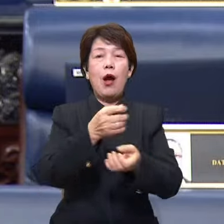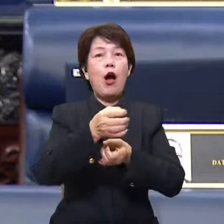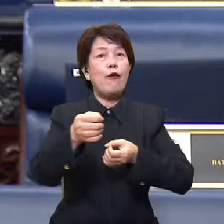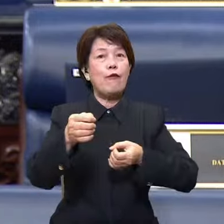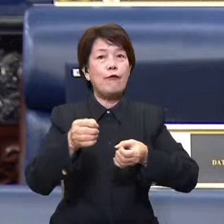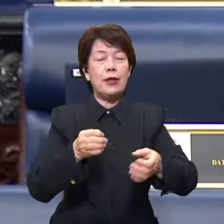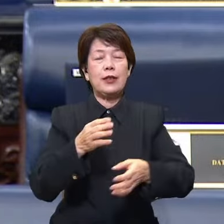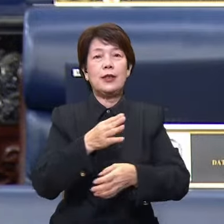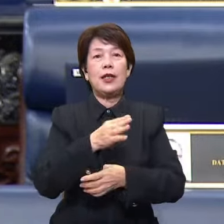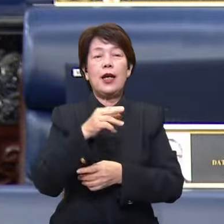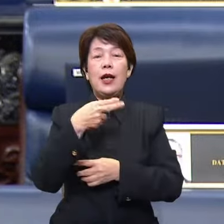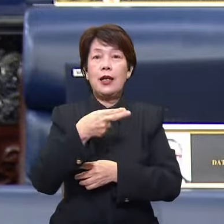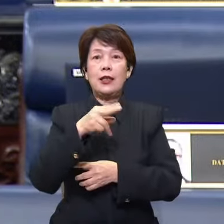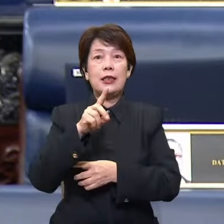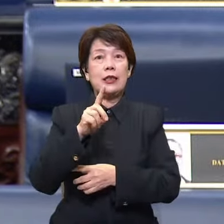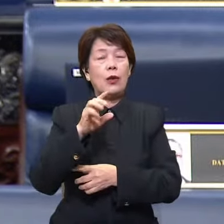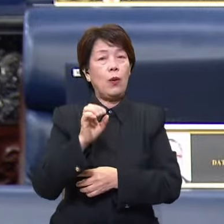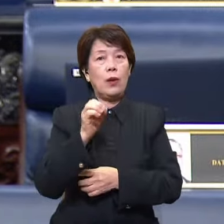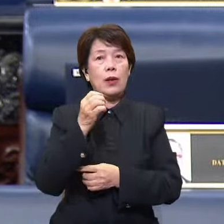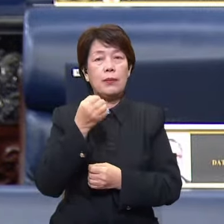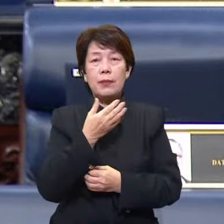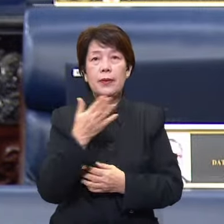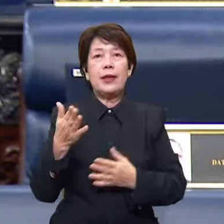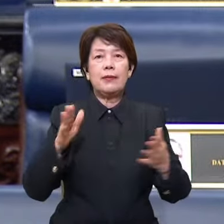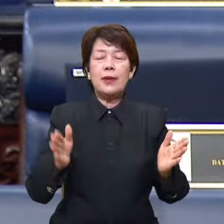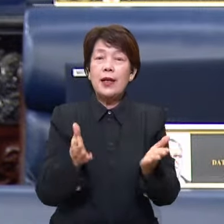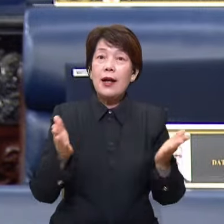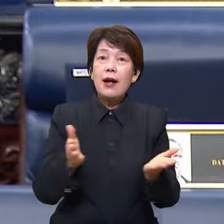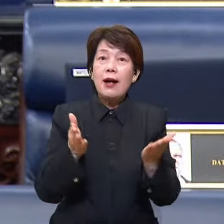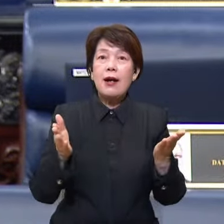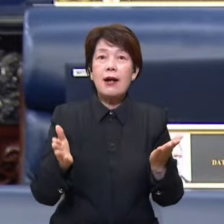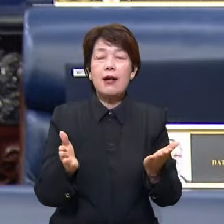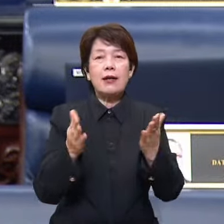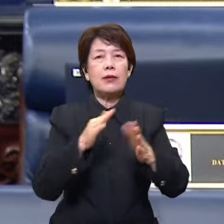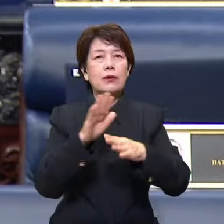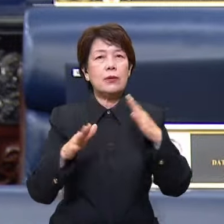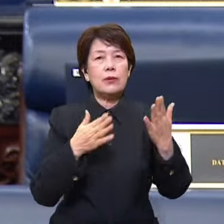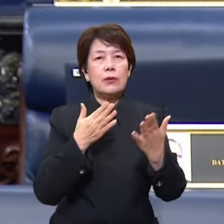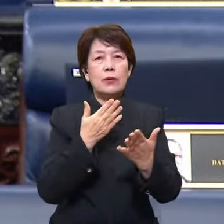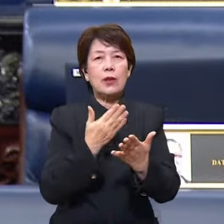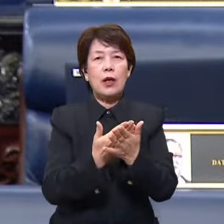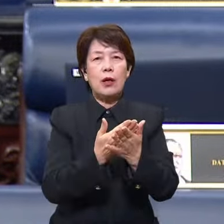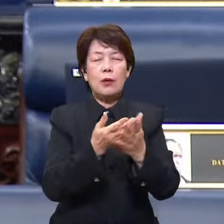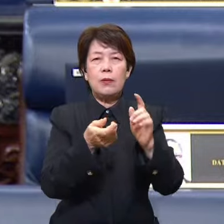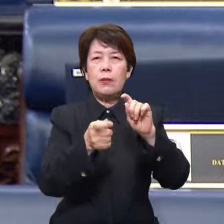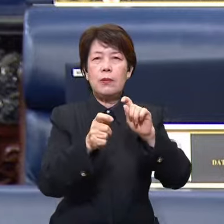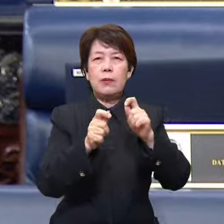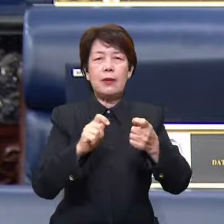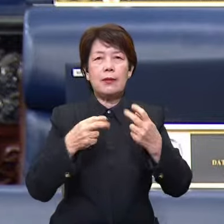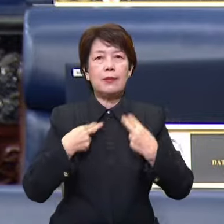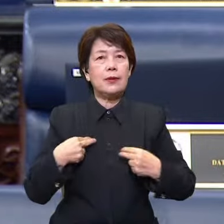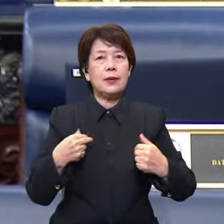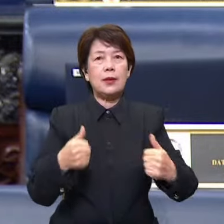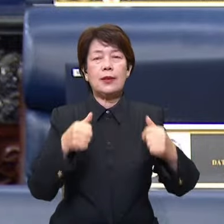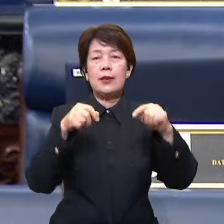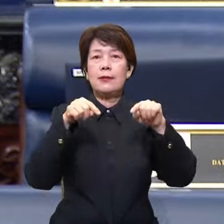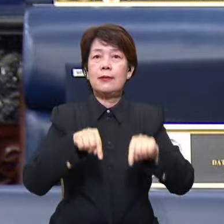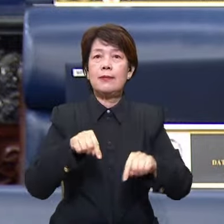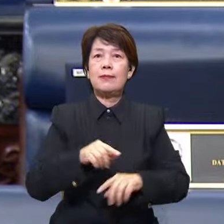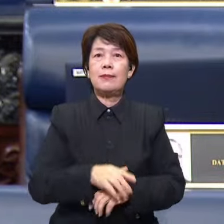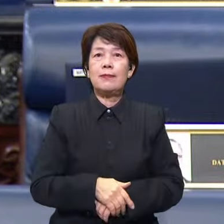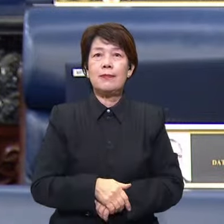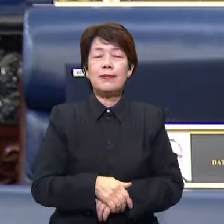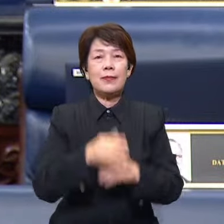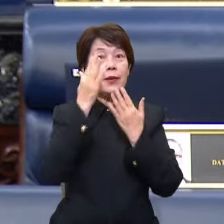izin HTO bagi merancana dan menggerakkan segala usaha reformasi pembiayaan kesihatan ini meskipun ia belum dibentang